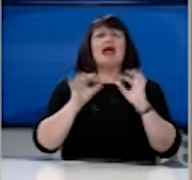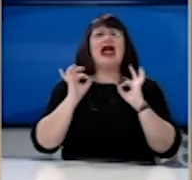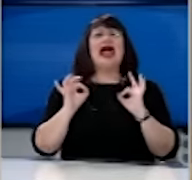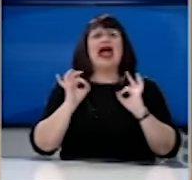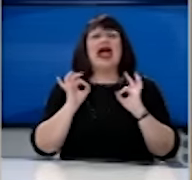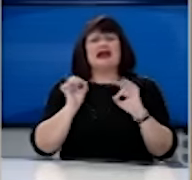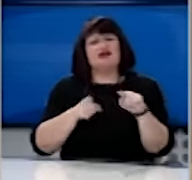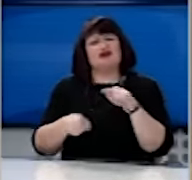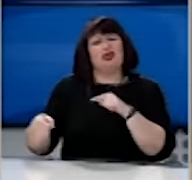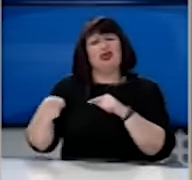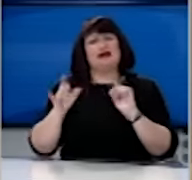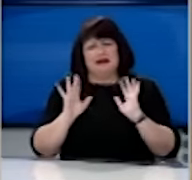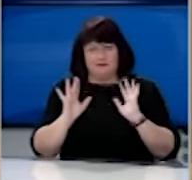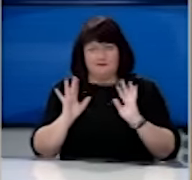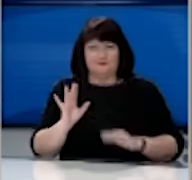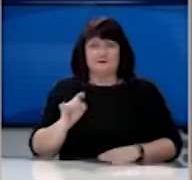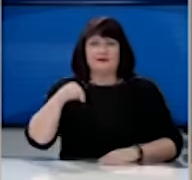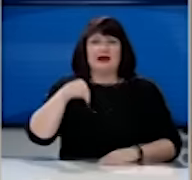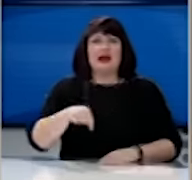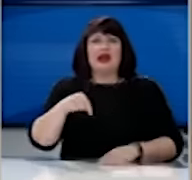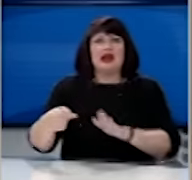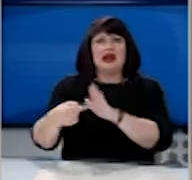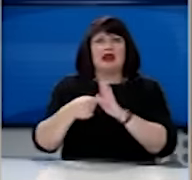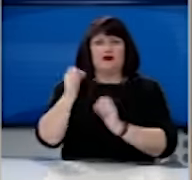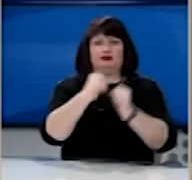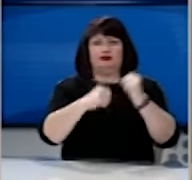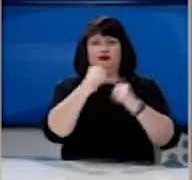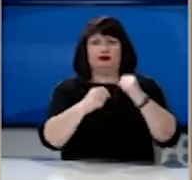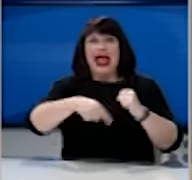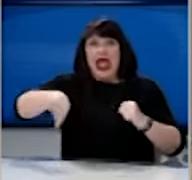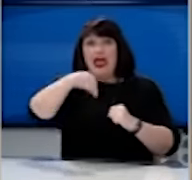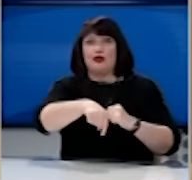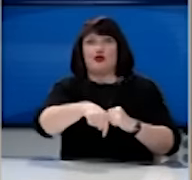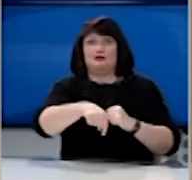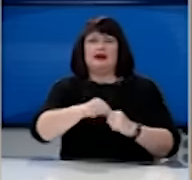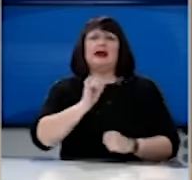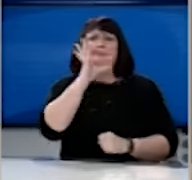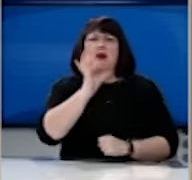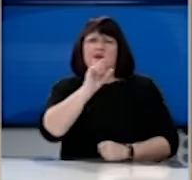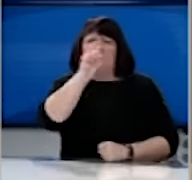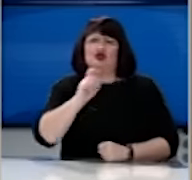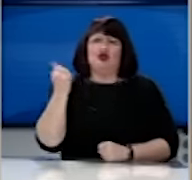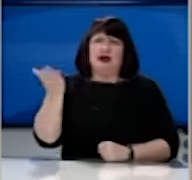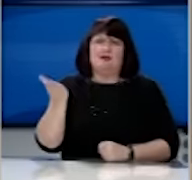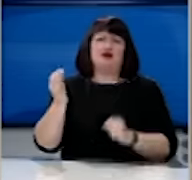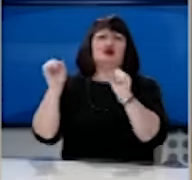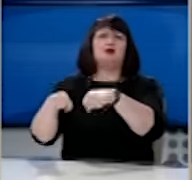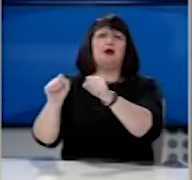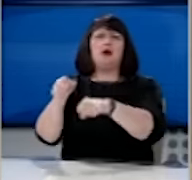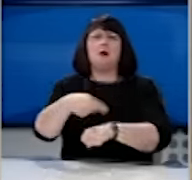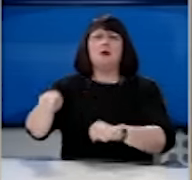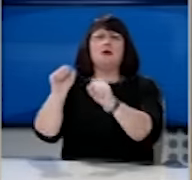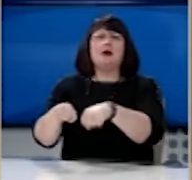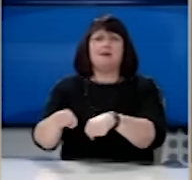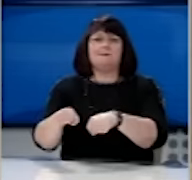η παρέκκληση. Εδώ εμφανίζεστε να διαφωνείτε, γιατί στην κανονικότητα συμφωνείτε απόλυτα.